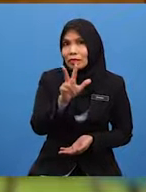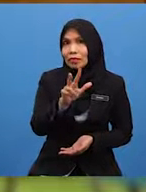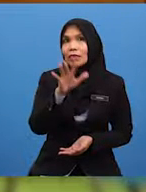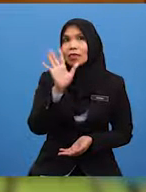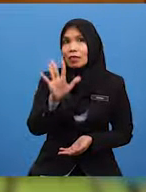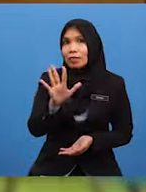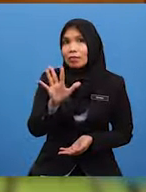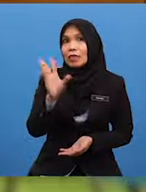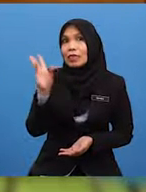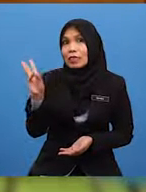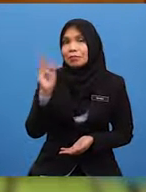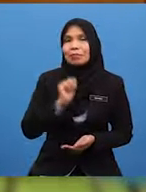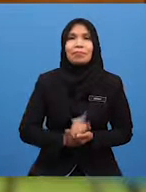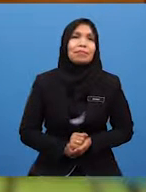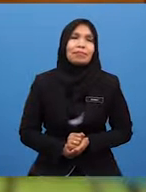3, 5, 6.